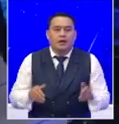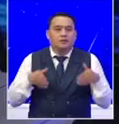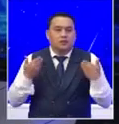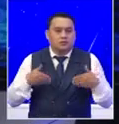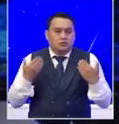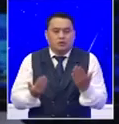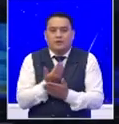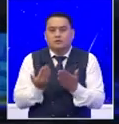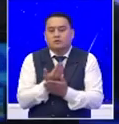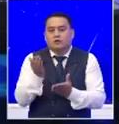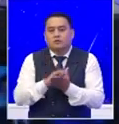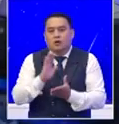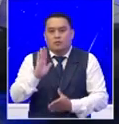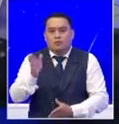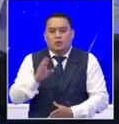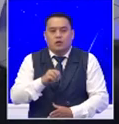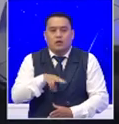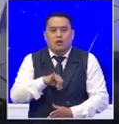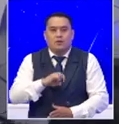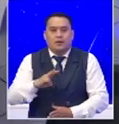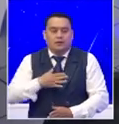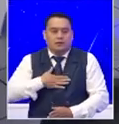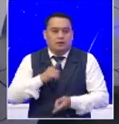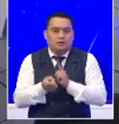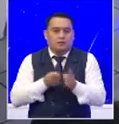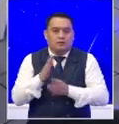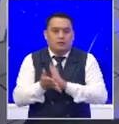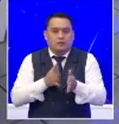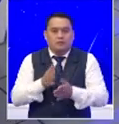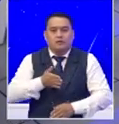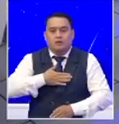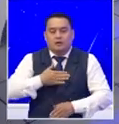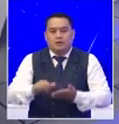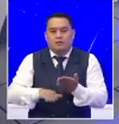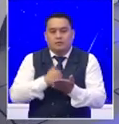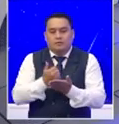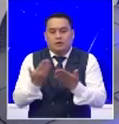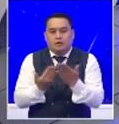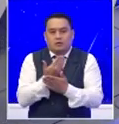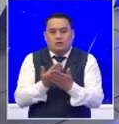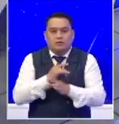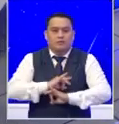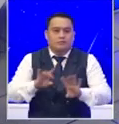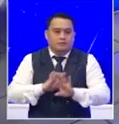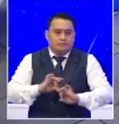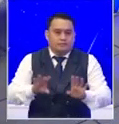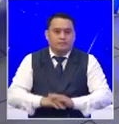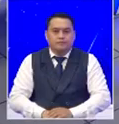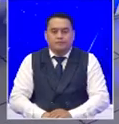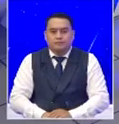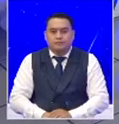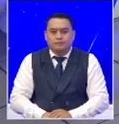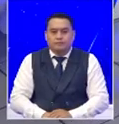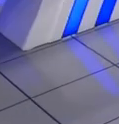Здравствуйте, время новостей на телеканале ЖТСУ, в студии Еламан Раимбеков, и сурдоперевод обеспечивает Марат Жумабеков. И в начале выпуска коротко о